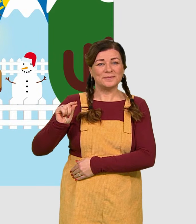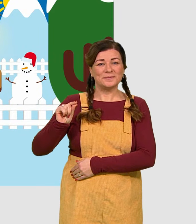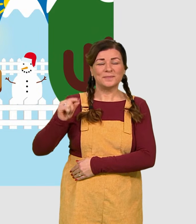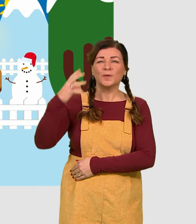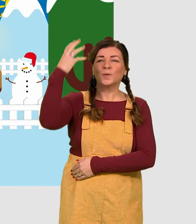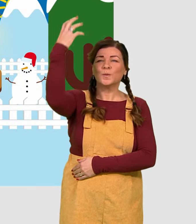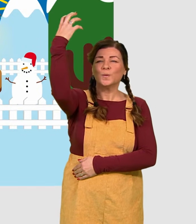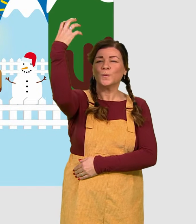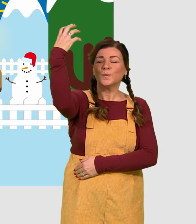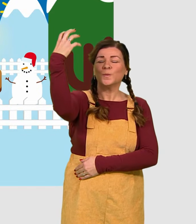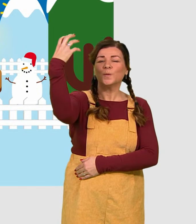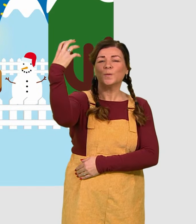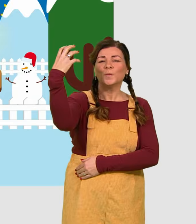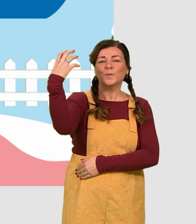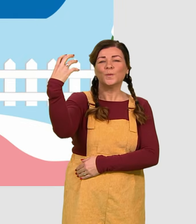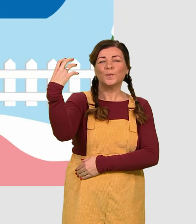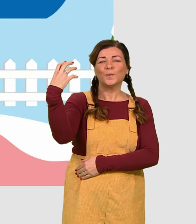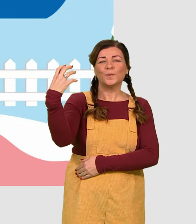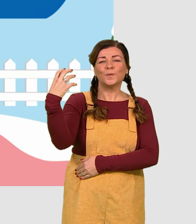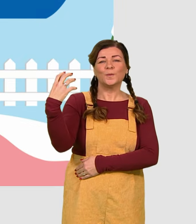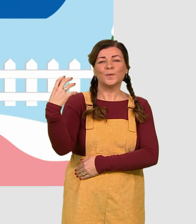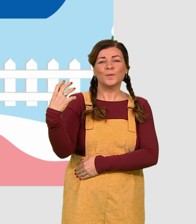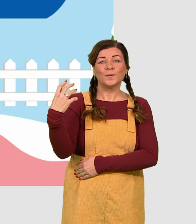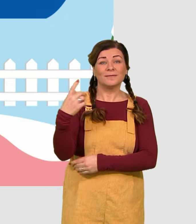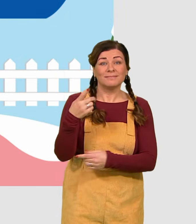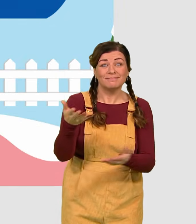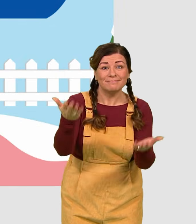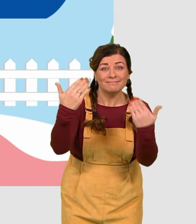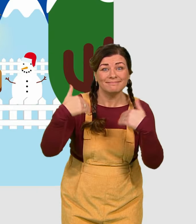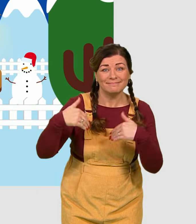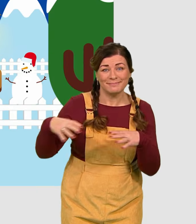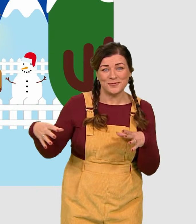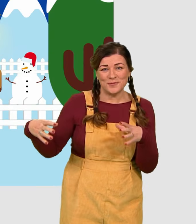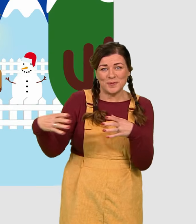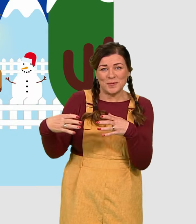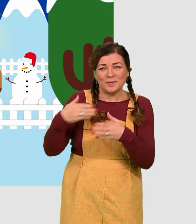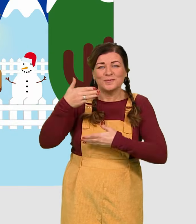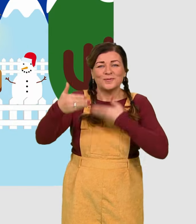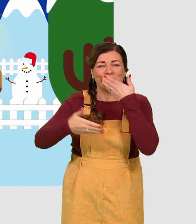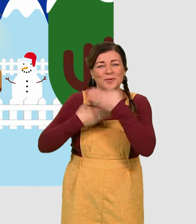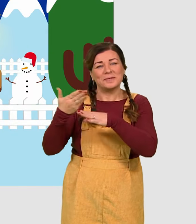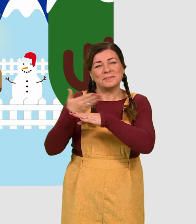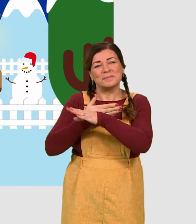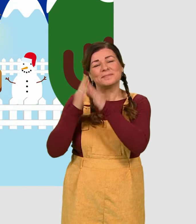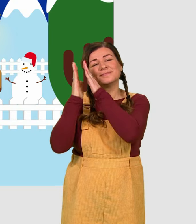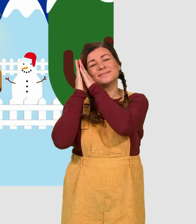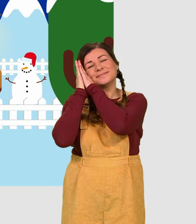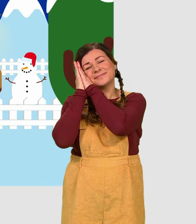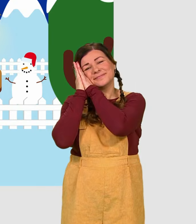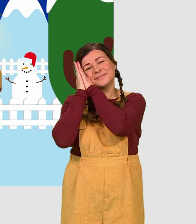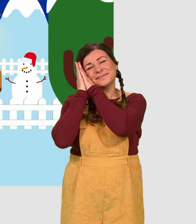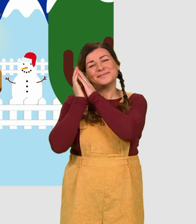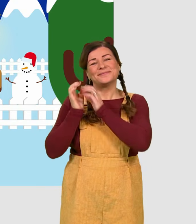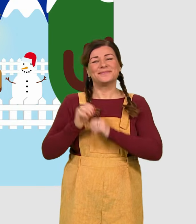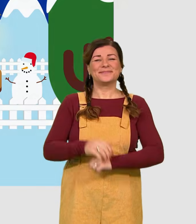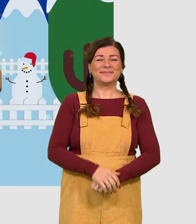Mae'r haul yn suddo i wely. Felly dewch gyda fi at y criw i glywed stori fach cyn cysgu.